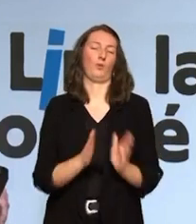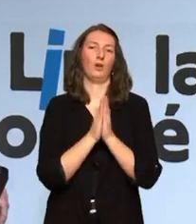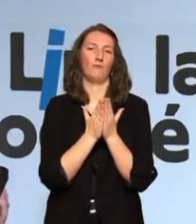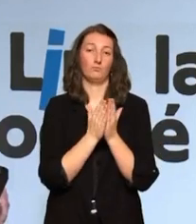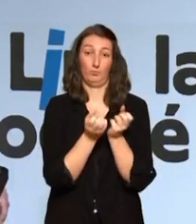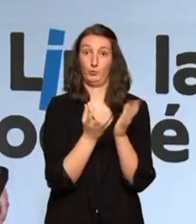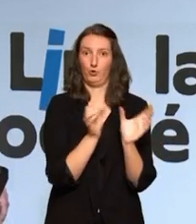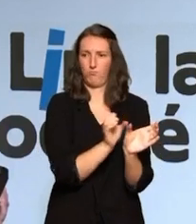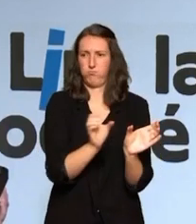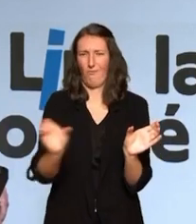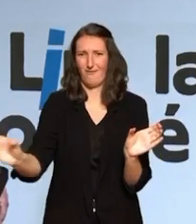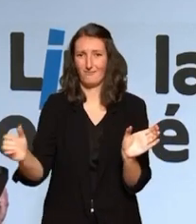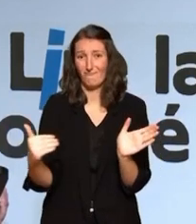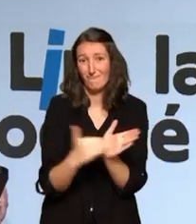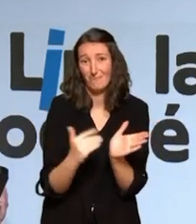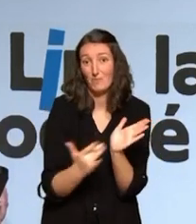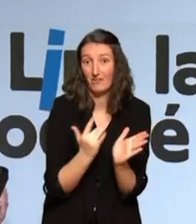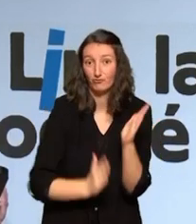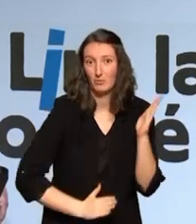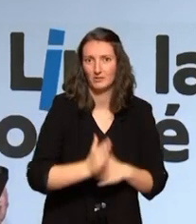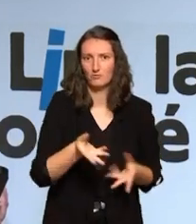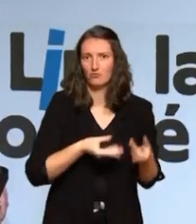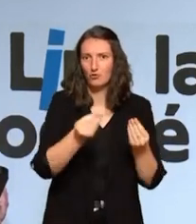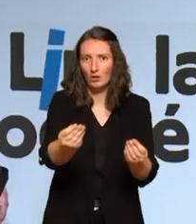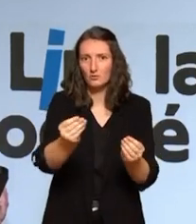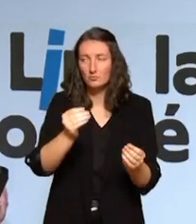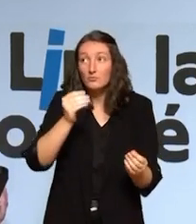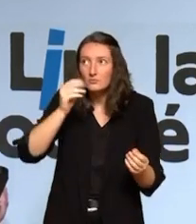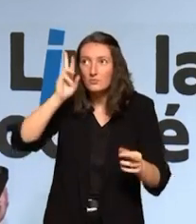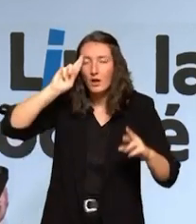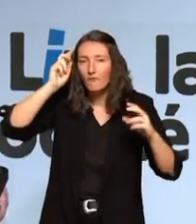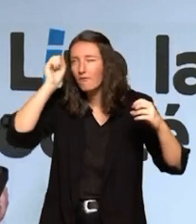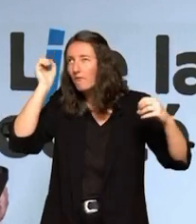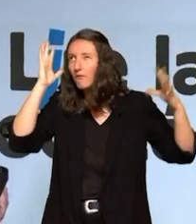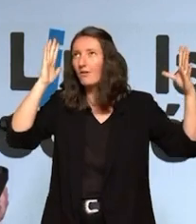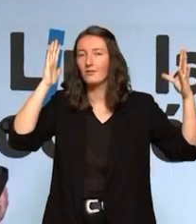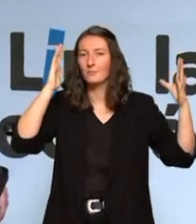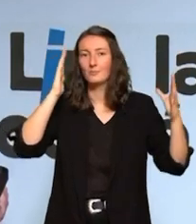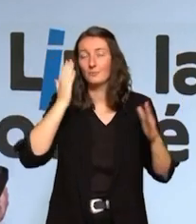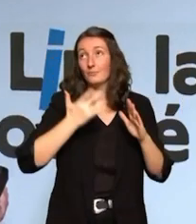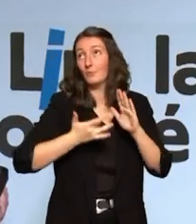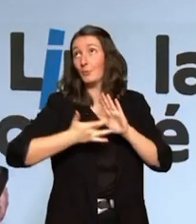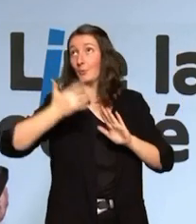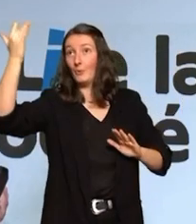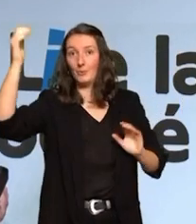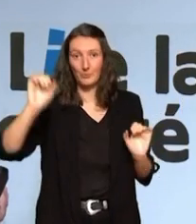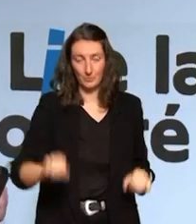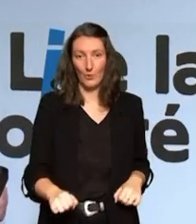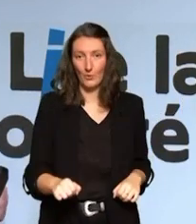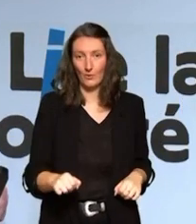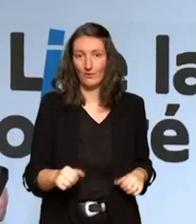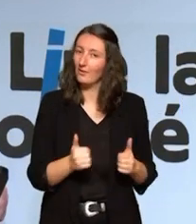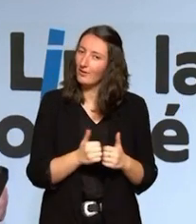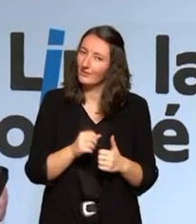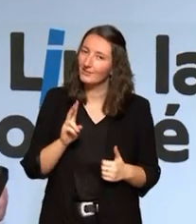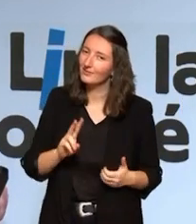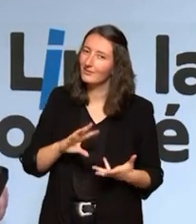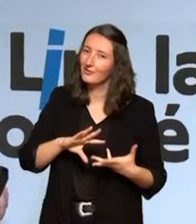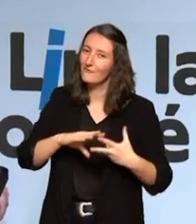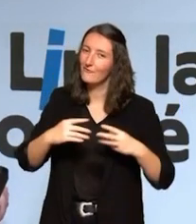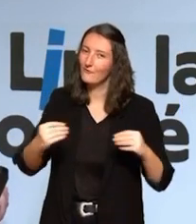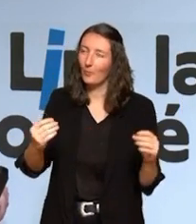et des milliers de pages, qui vous emportera très très loin dans le rêve, dans la réflexion et dans une forme